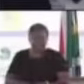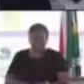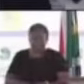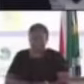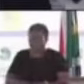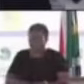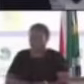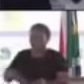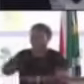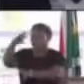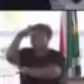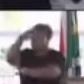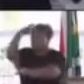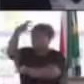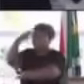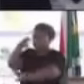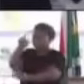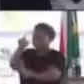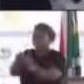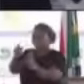enkosini uMyeni